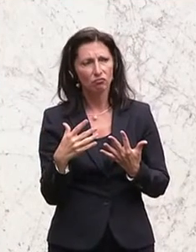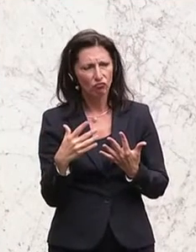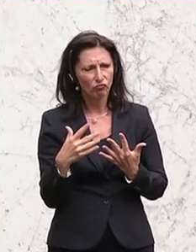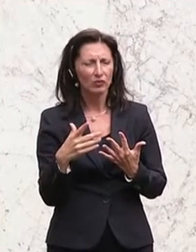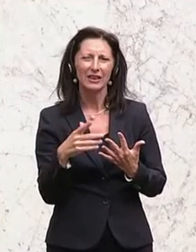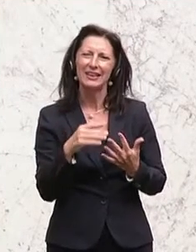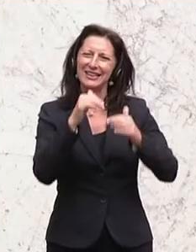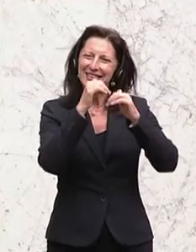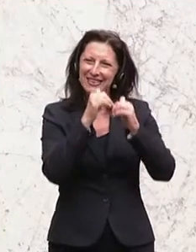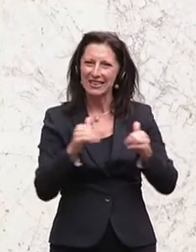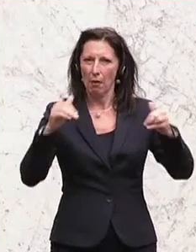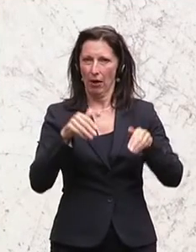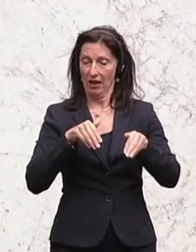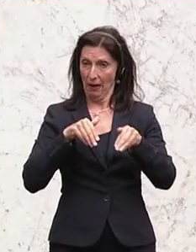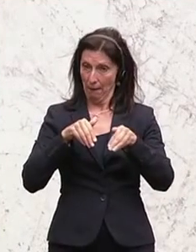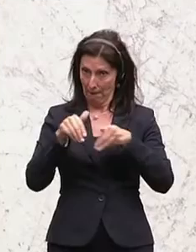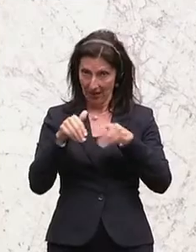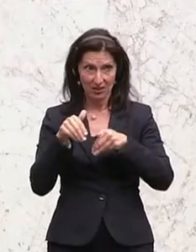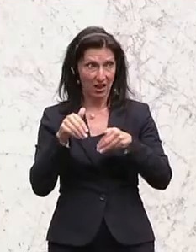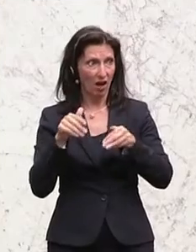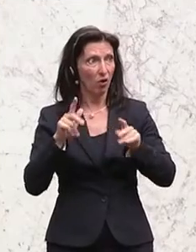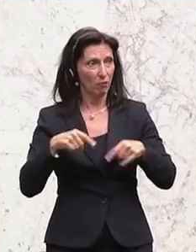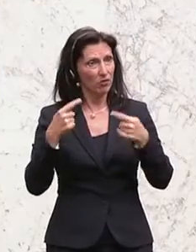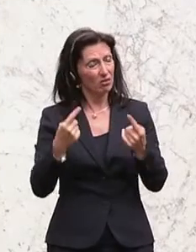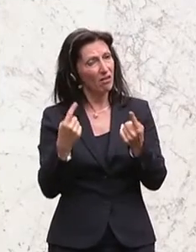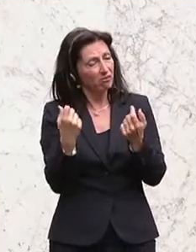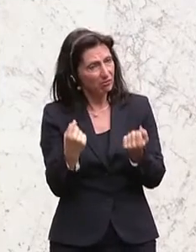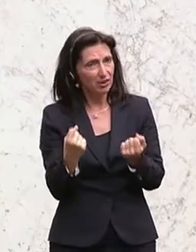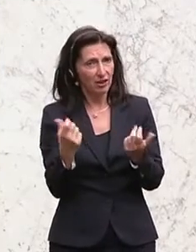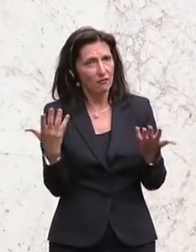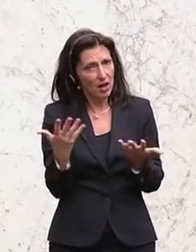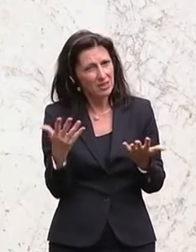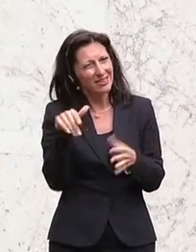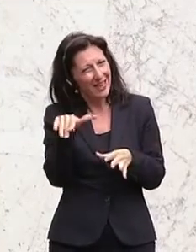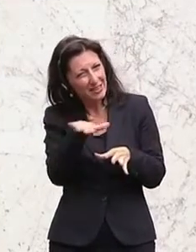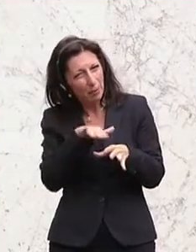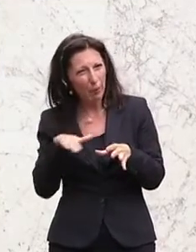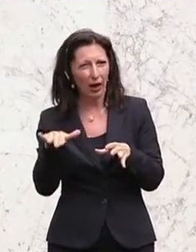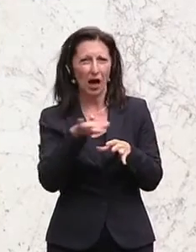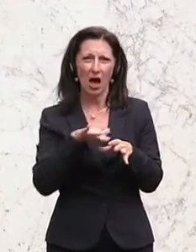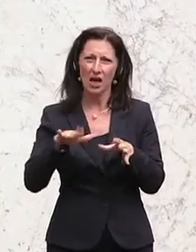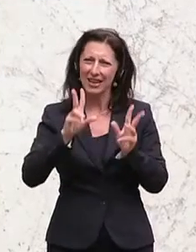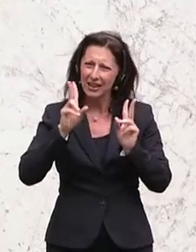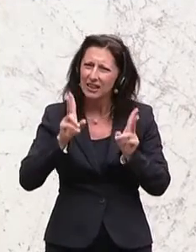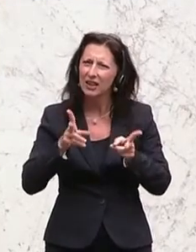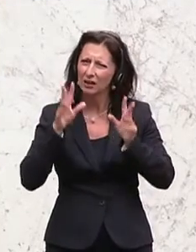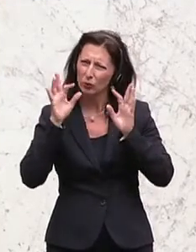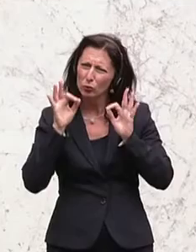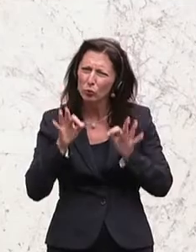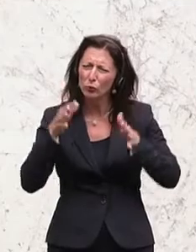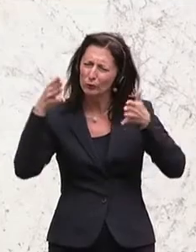durch ein eigenes Ministerium sichergestellt werden kann, dass genau in diesem Bereich auch intensiv gearbeitet werden